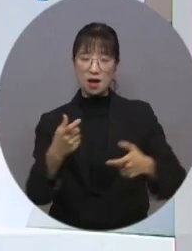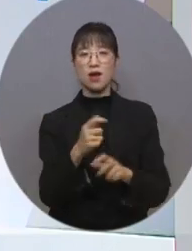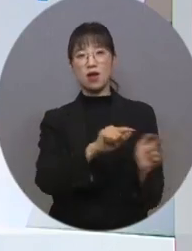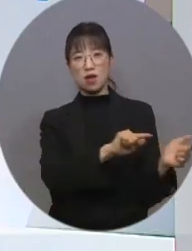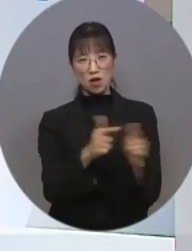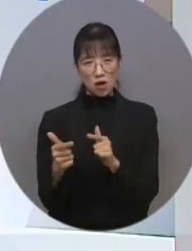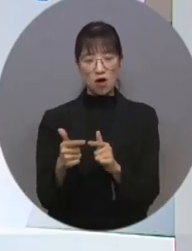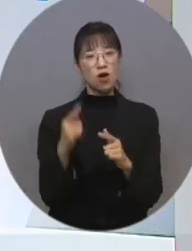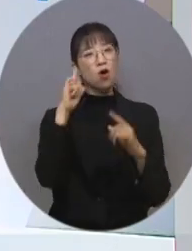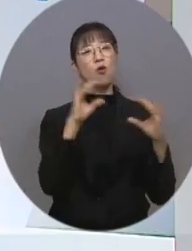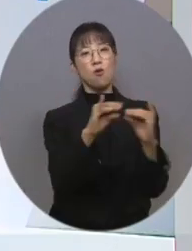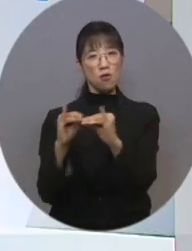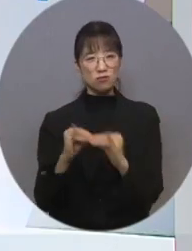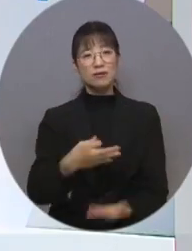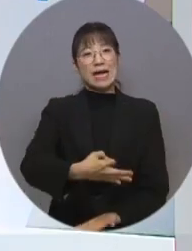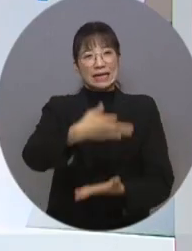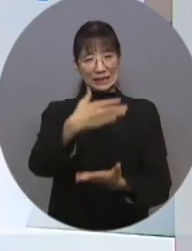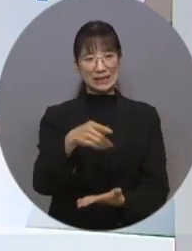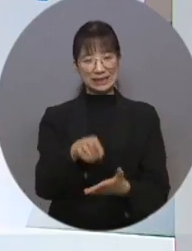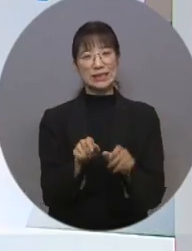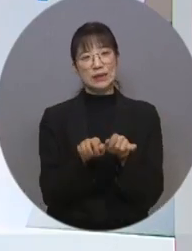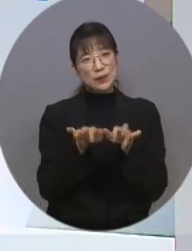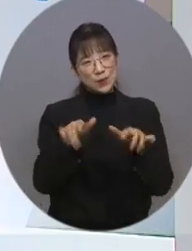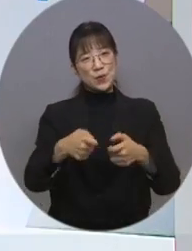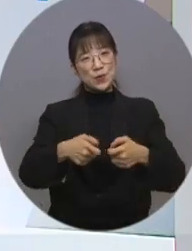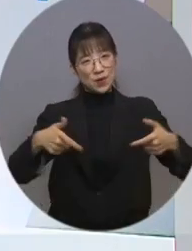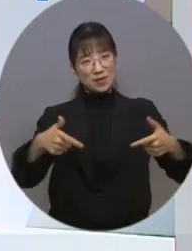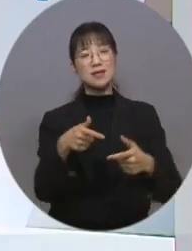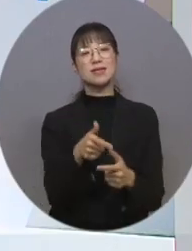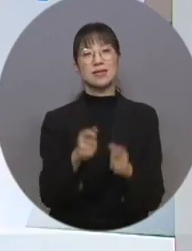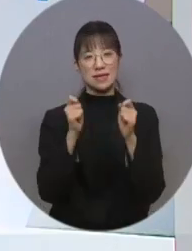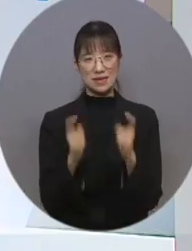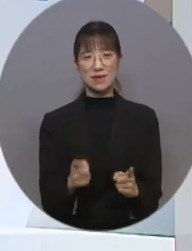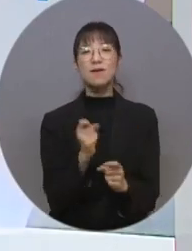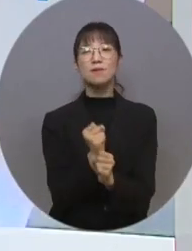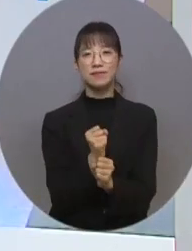여러 가지 공유가치를 확산할 수 있는 기회를 마련하고자 합니다.